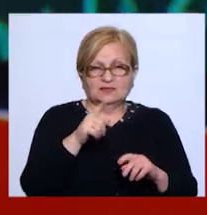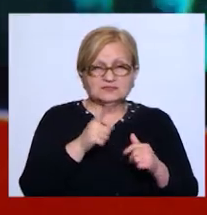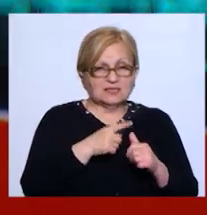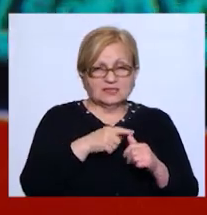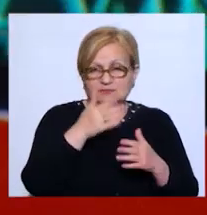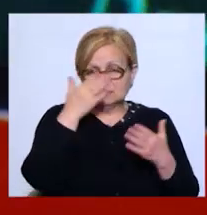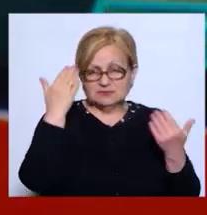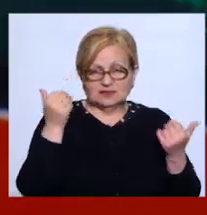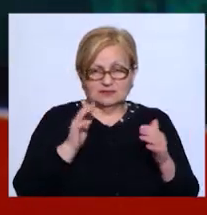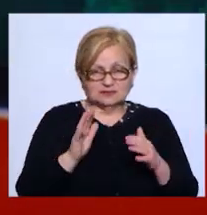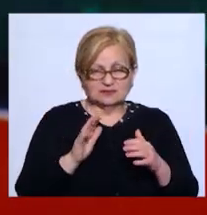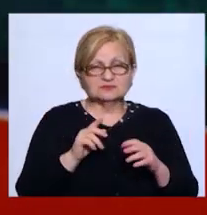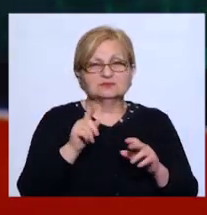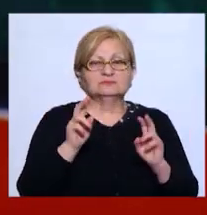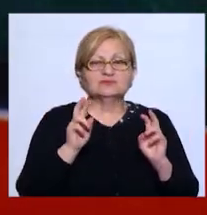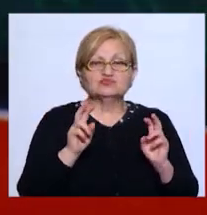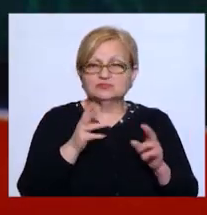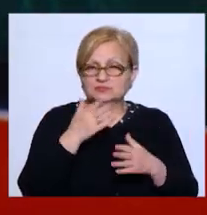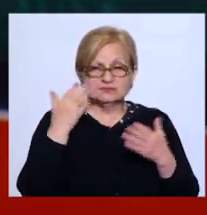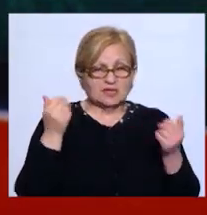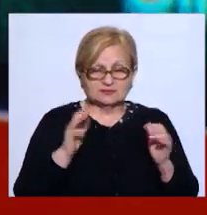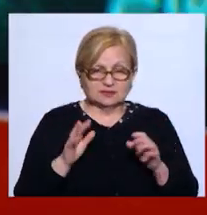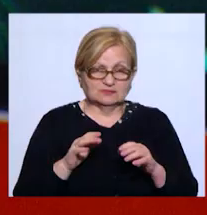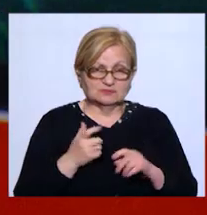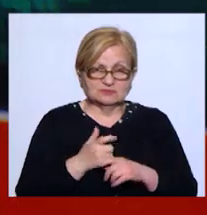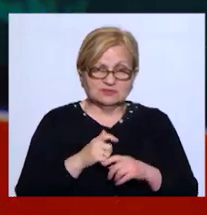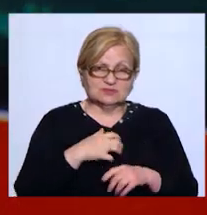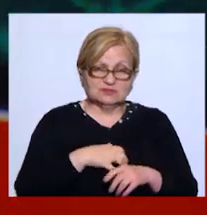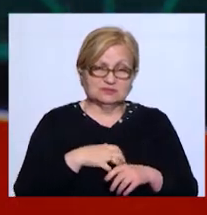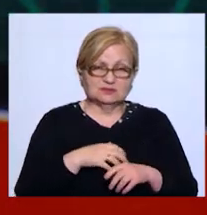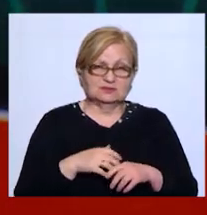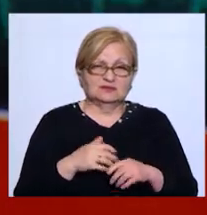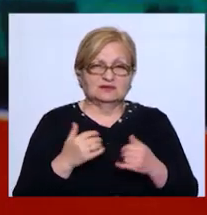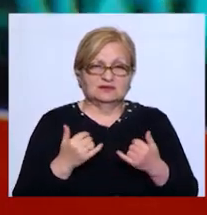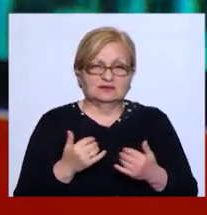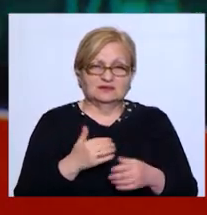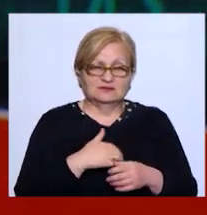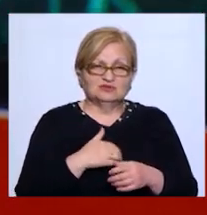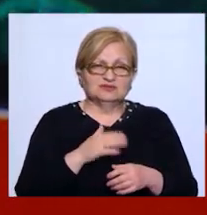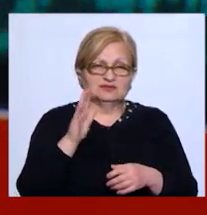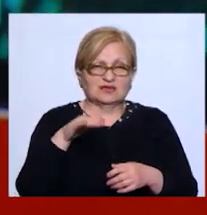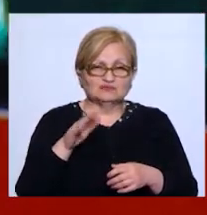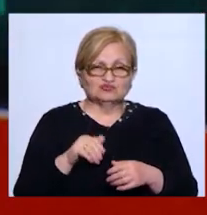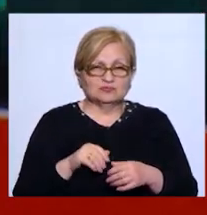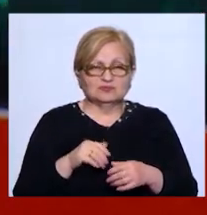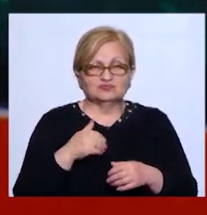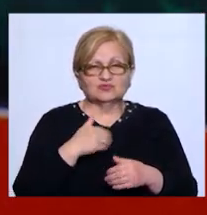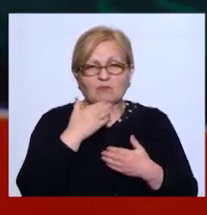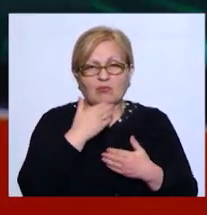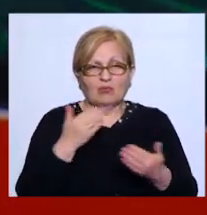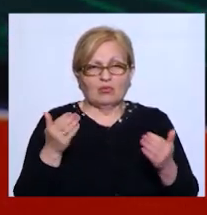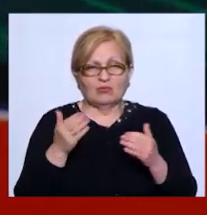აგერევათ და არც მათი მნიშვნელობები, რაც ძალიან საჭიროა. ახლა მინდა დაგემშვიდობოთ. ჩვენი ბოლო